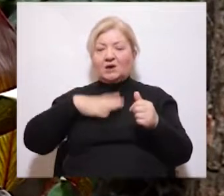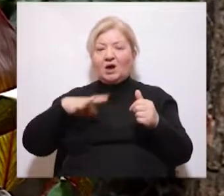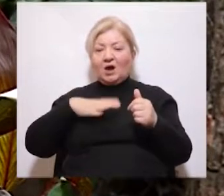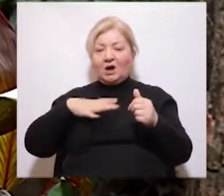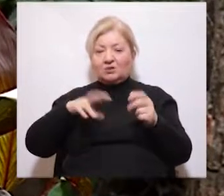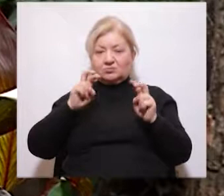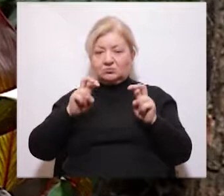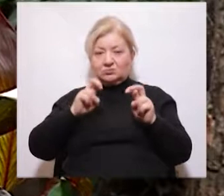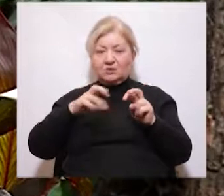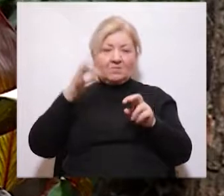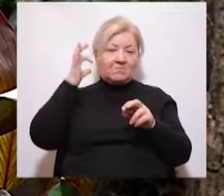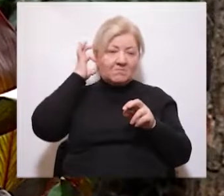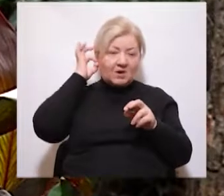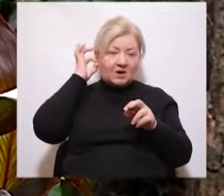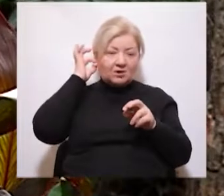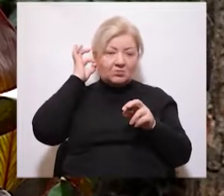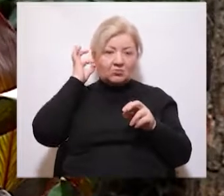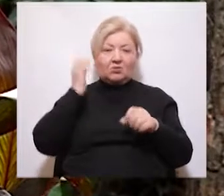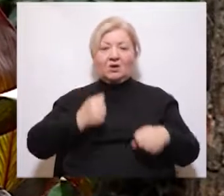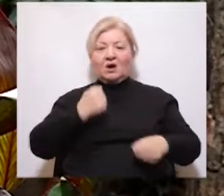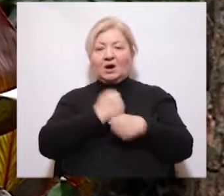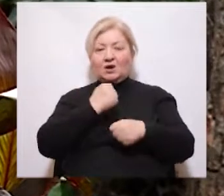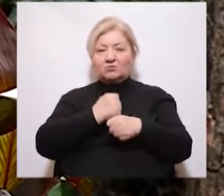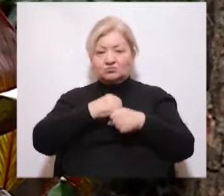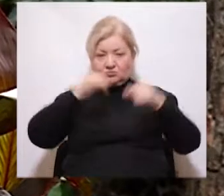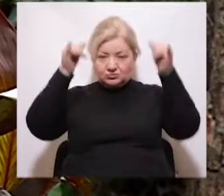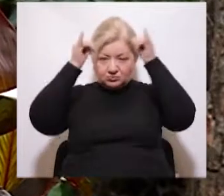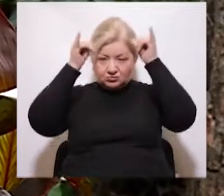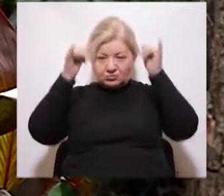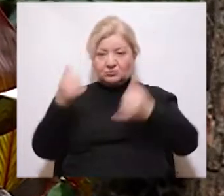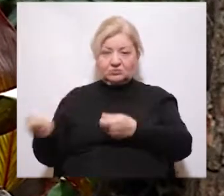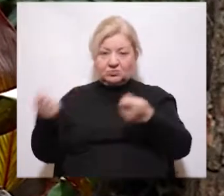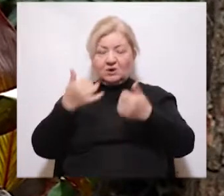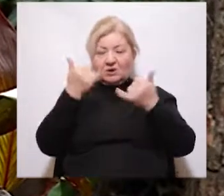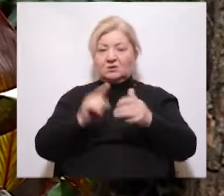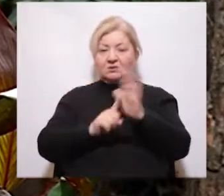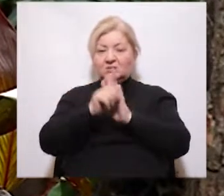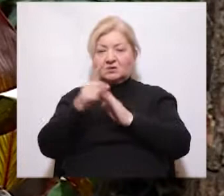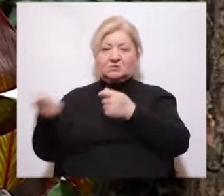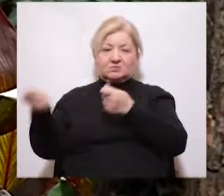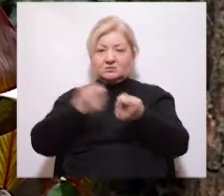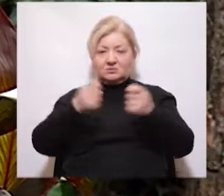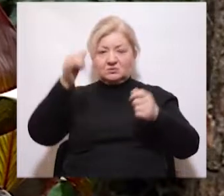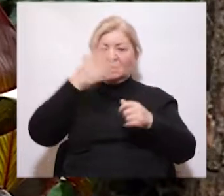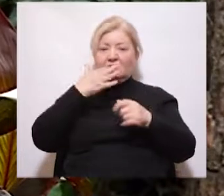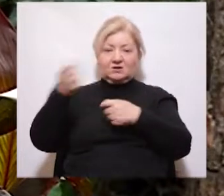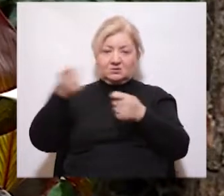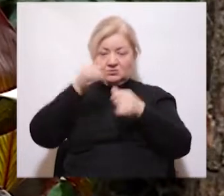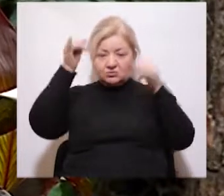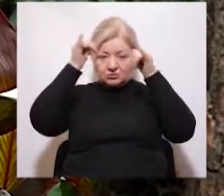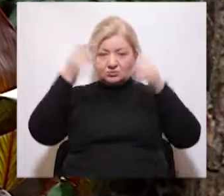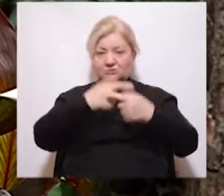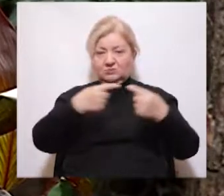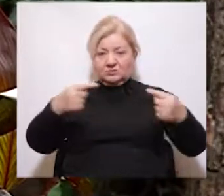დავასახელოთ ქართული ჯიშები, კერძოდ მეგრული და ხევსურული ძროხა, თუმცა ბოლო პერიოდში აქტიურად შემოყავთ საზღვარგარეთიდან განსხვავებული